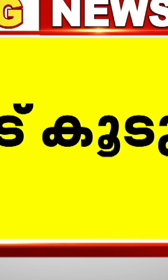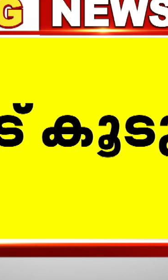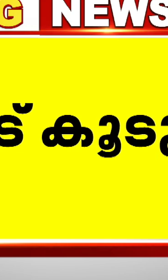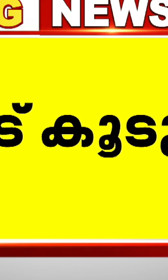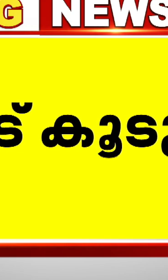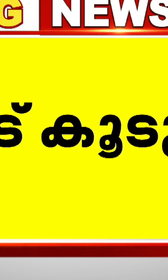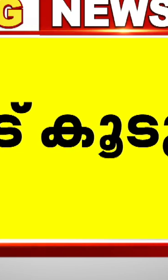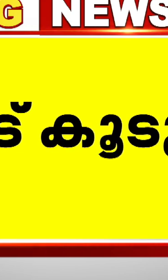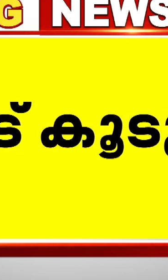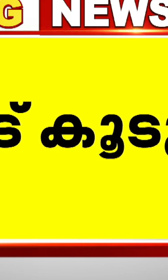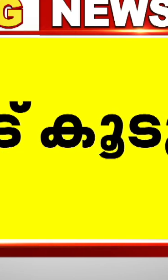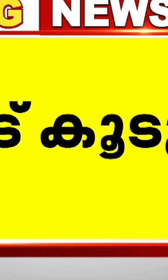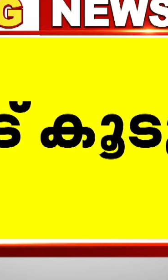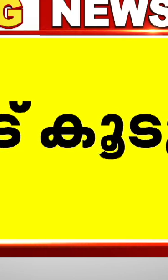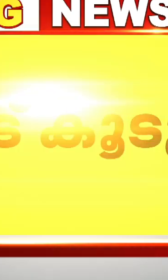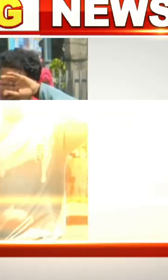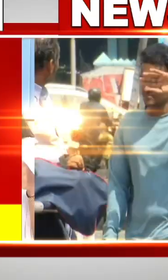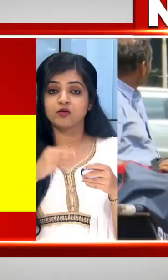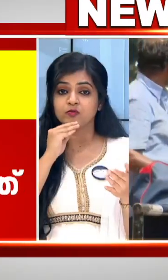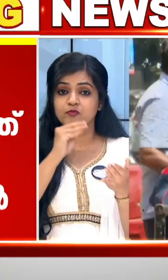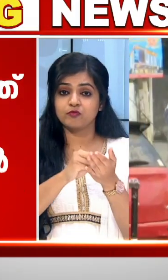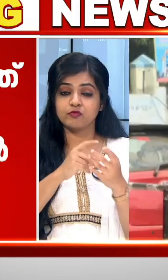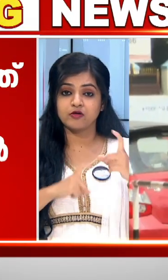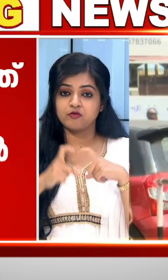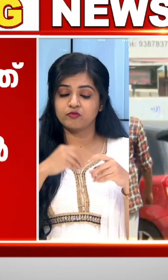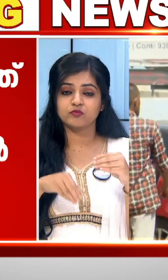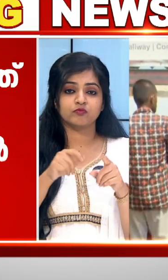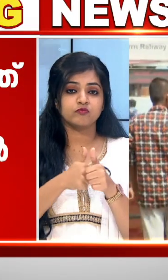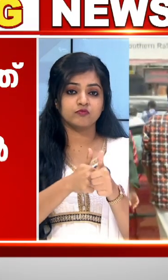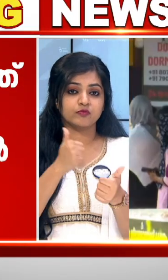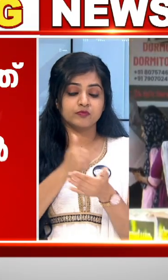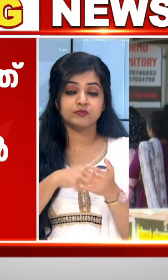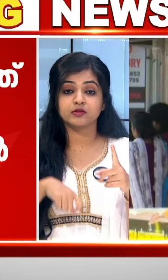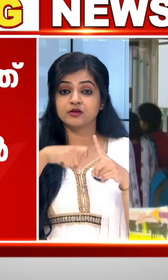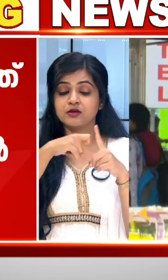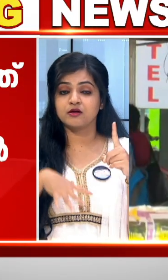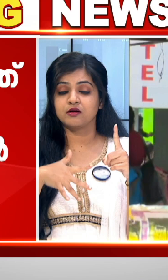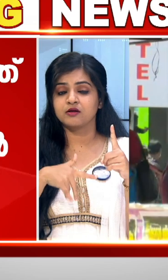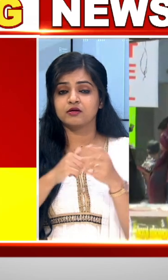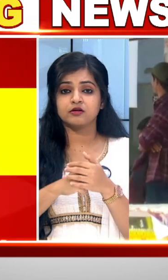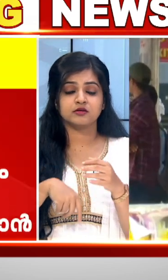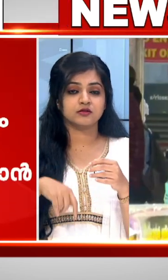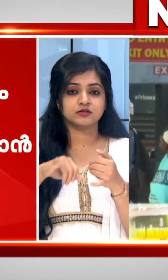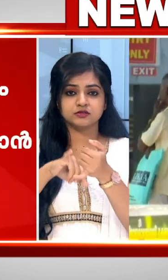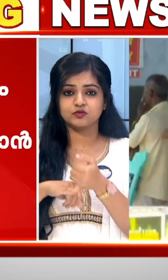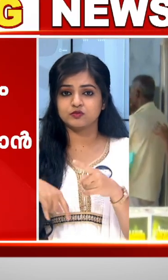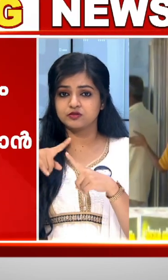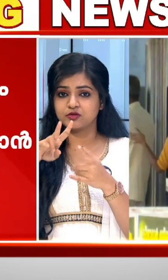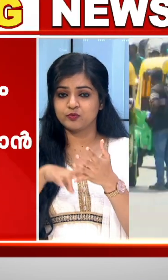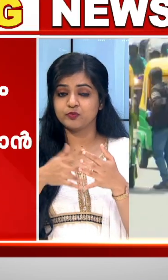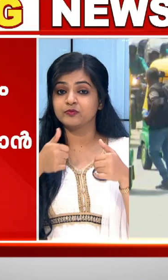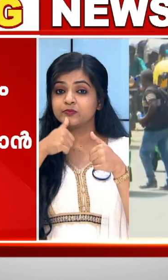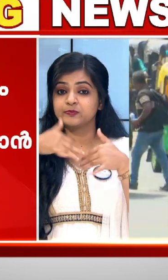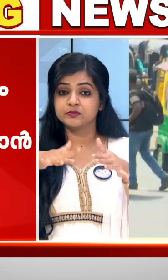നിവാരണ അതോറിറ്റി പുറപ്പെടുവിച്ചിട്ടുള്ള ജാഗ്രതാ മുന്നറിയിപ്പുകൾ പാലിക്കണം. അത് മാത്രമല്ല, കേരള, തെക്കൻ തമിഴ്നാട് തീരങ്ങളിൽ ഇന്ന് ഉയർന്ന തിരമാലയ്ക്കും കടലാക്രമണത്തിനും കൂടി